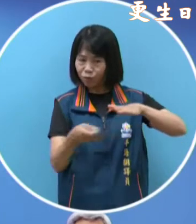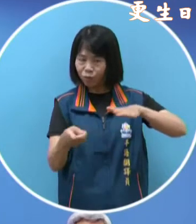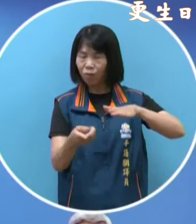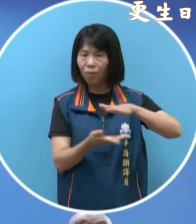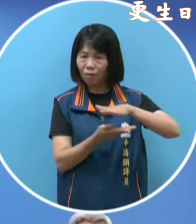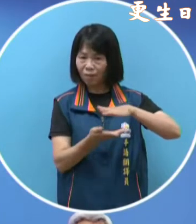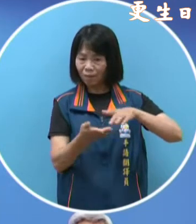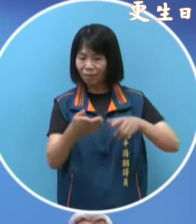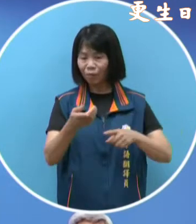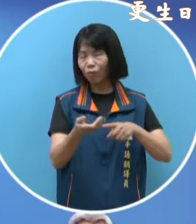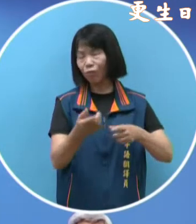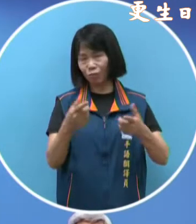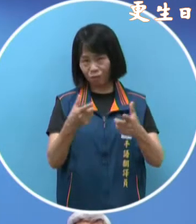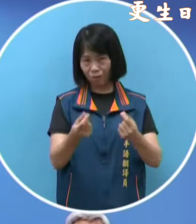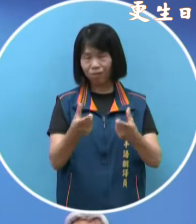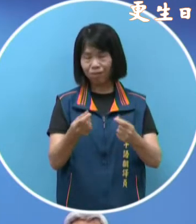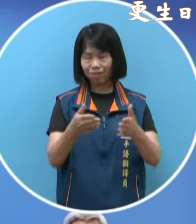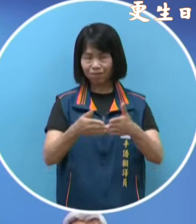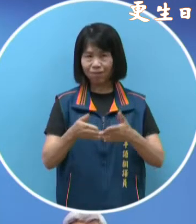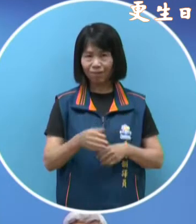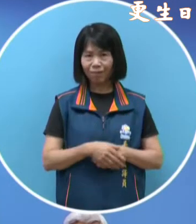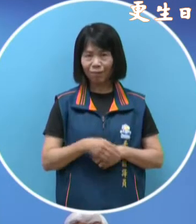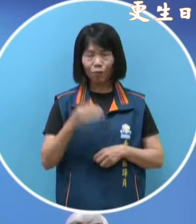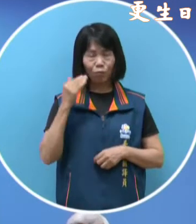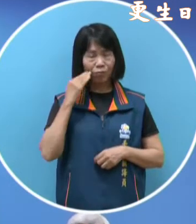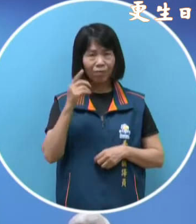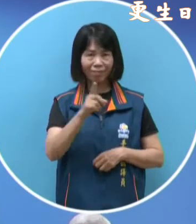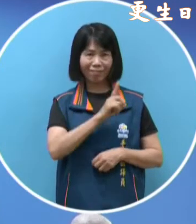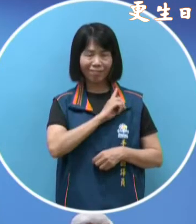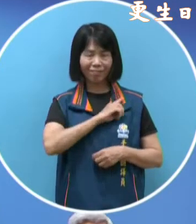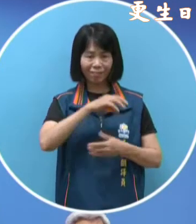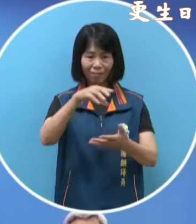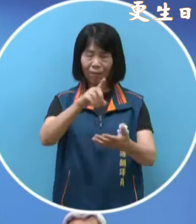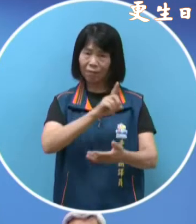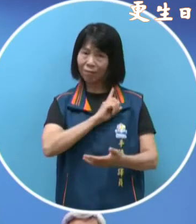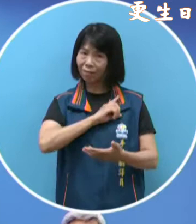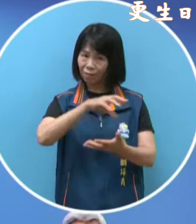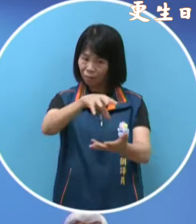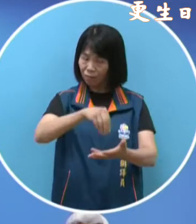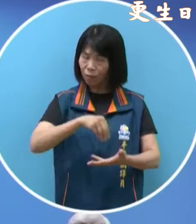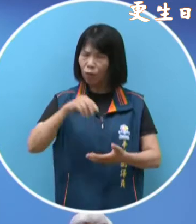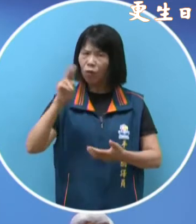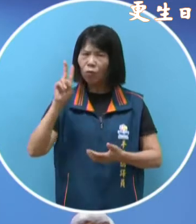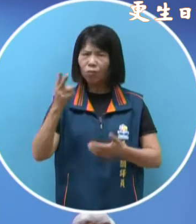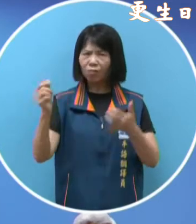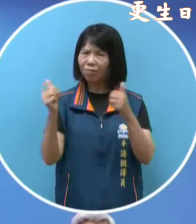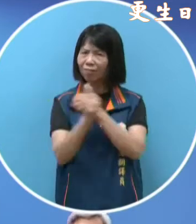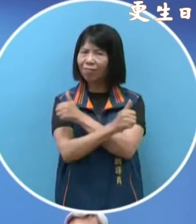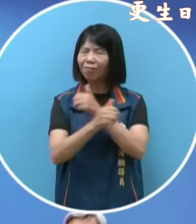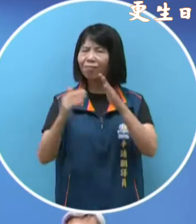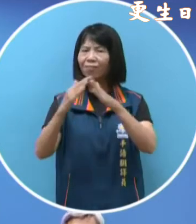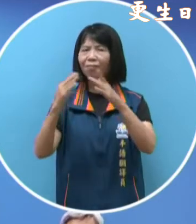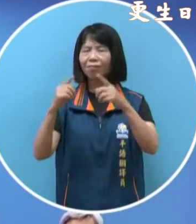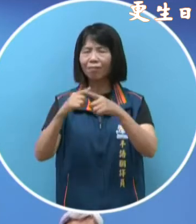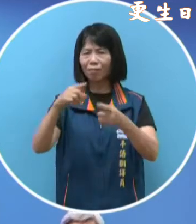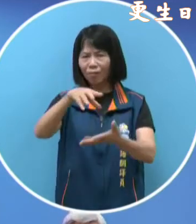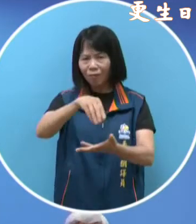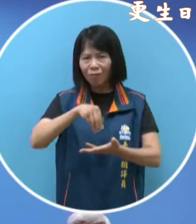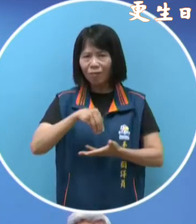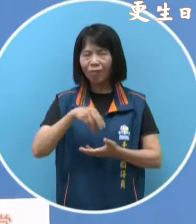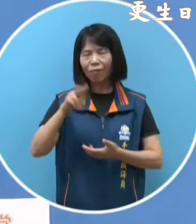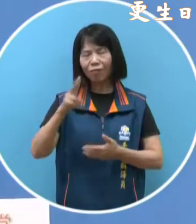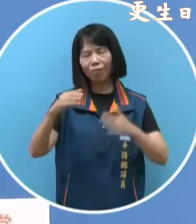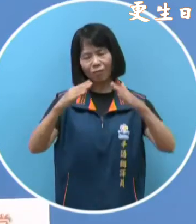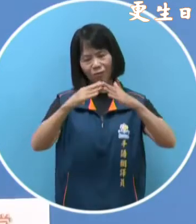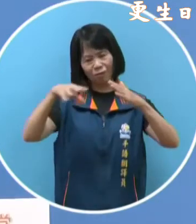所以拜托每一位乡亲哈，不管你是自领取自己的，还是带领你的家人的，还是邻